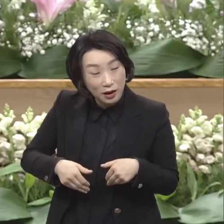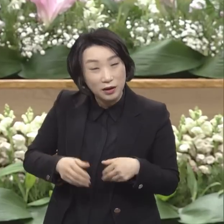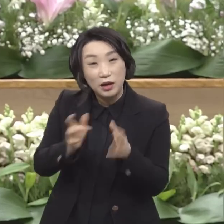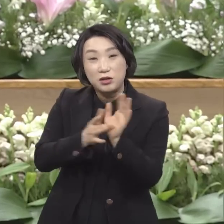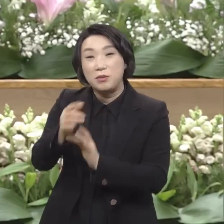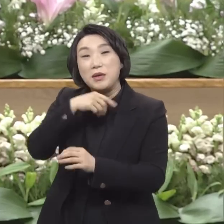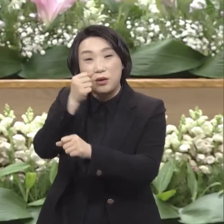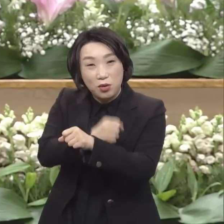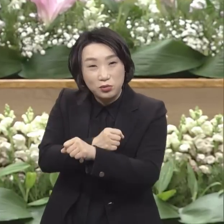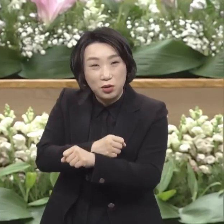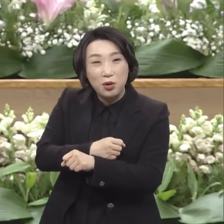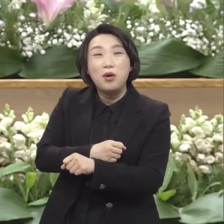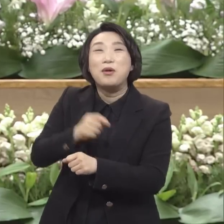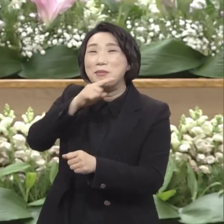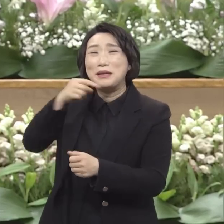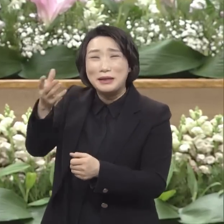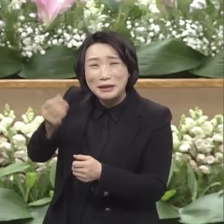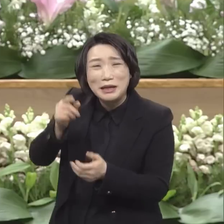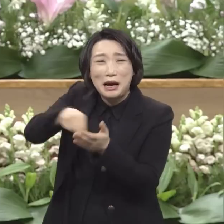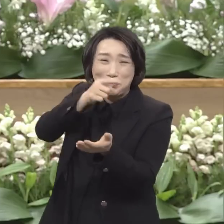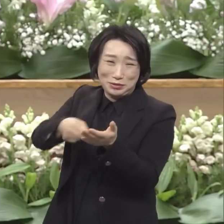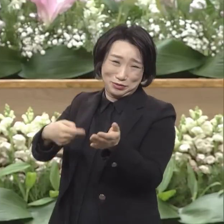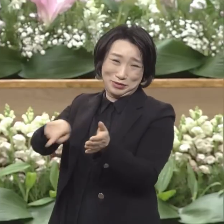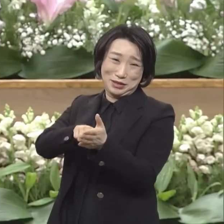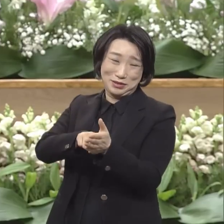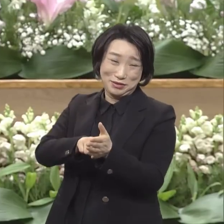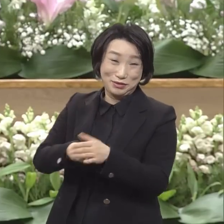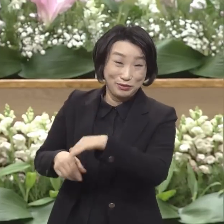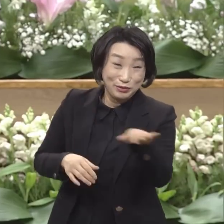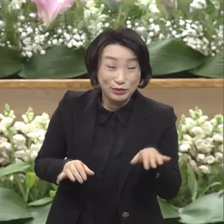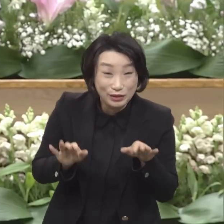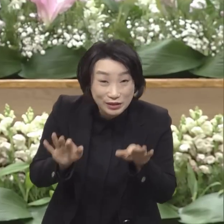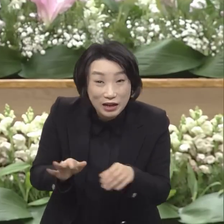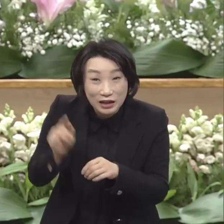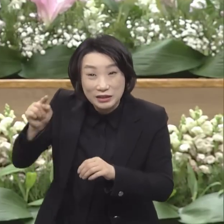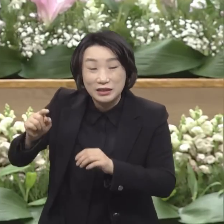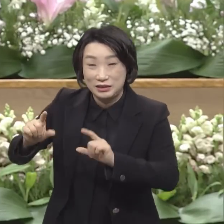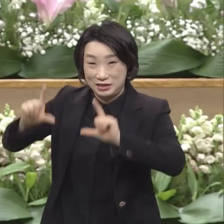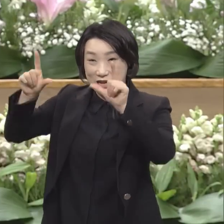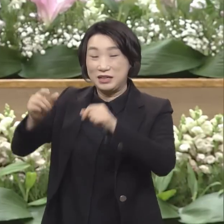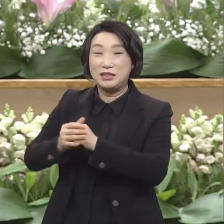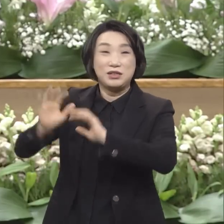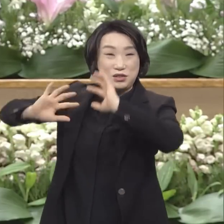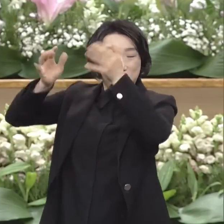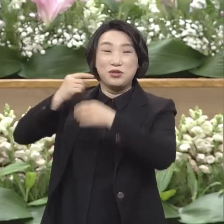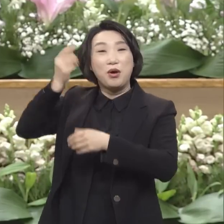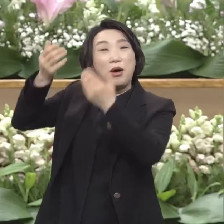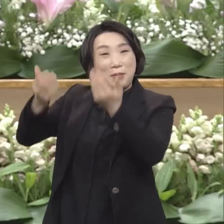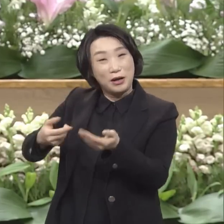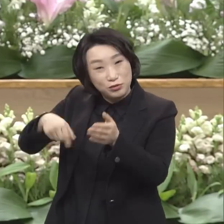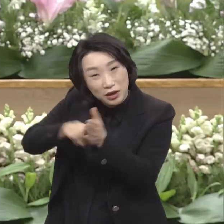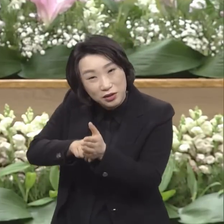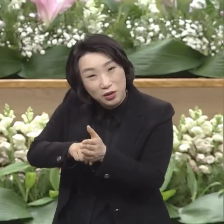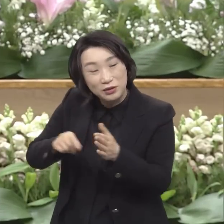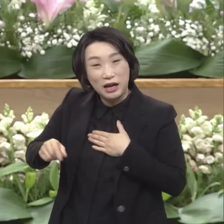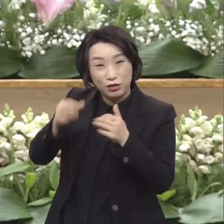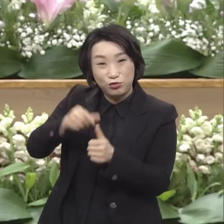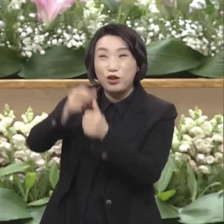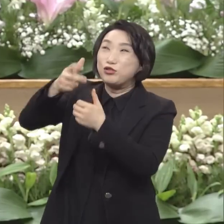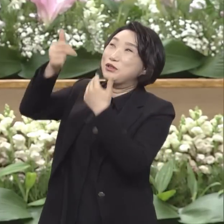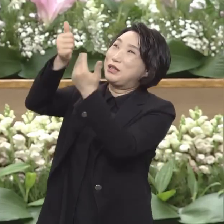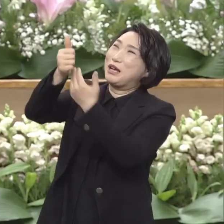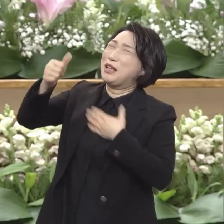피의 폭로의 빛을 갚기 위하여, 우리는 참으로 그날을 영광으로 얻기 위하여, 구원하신